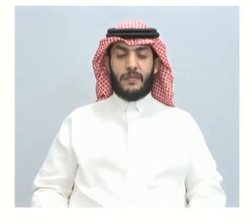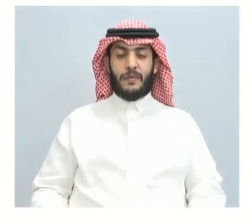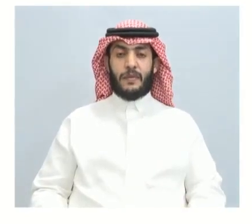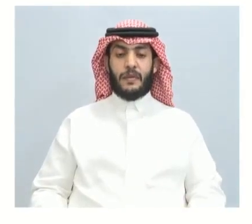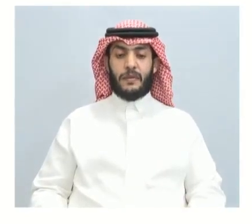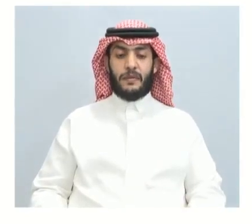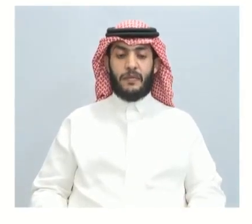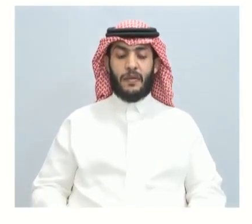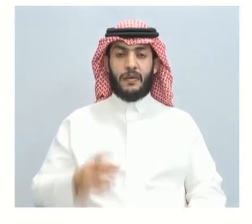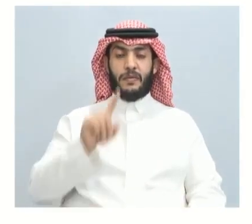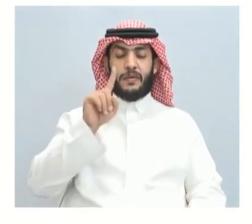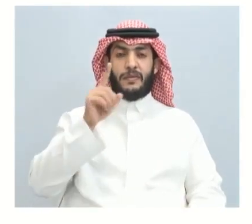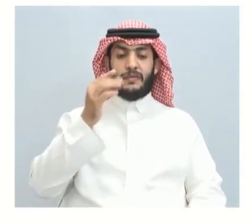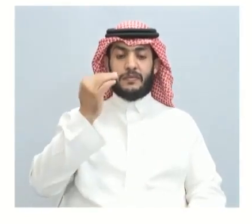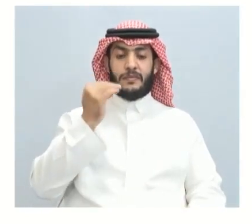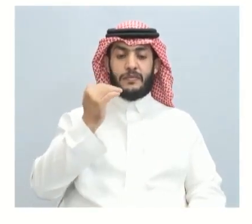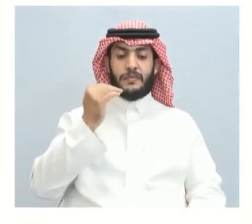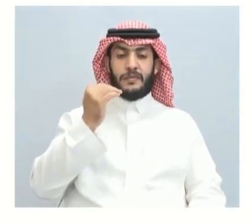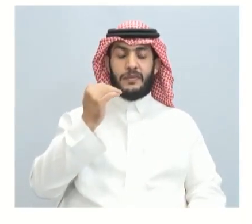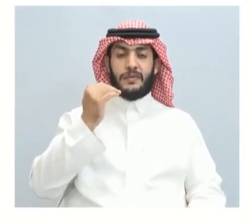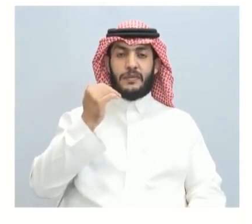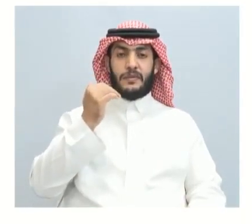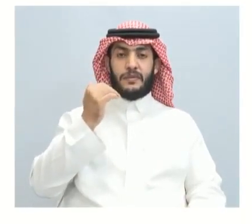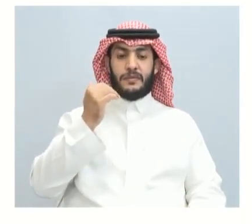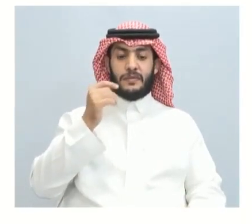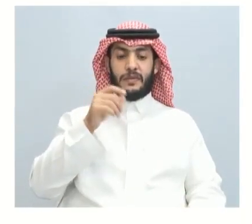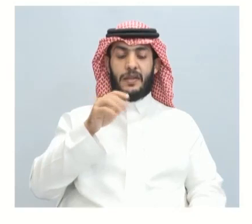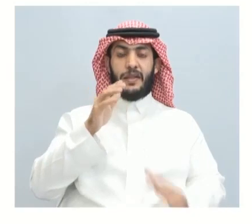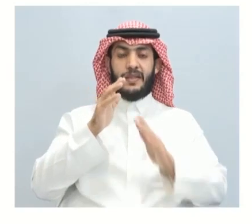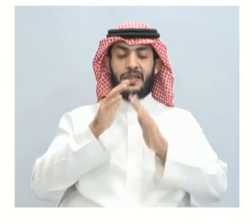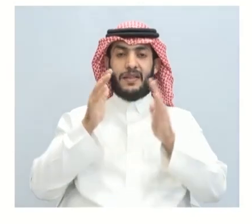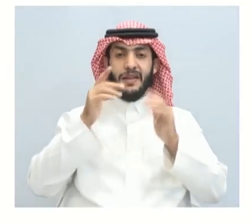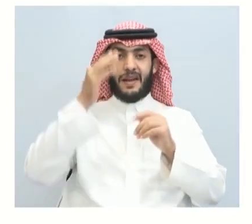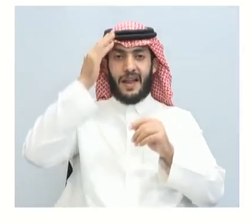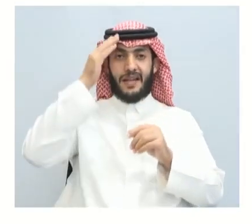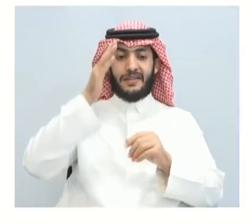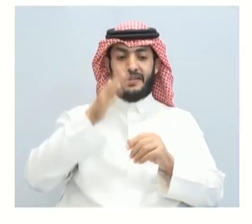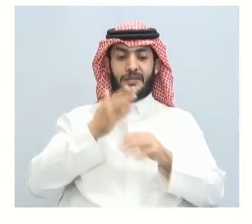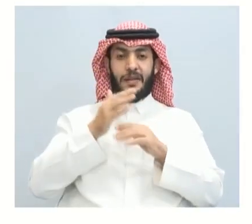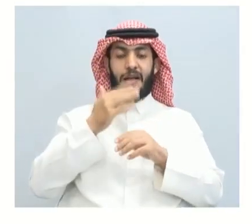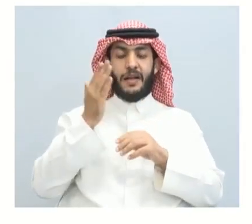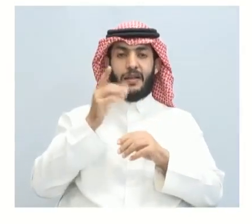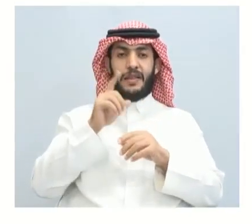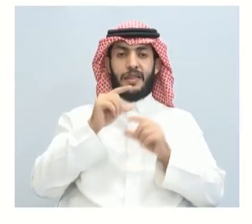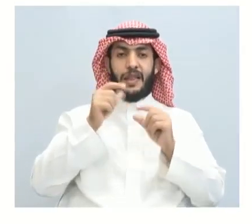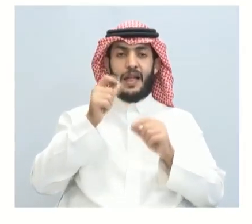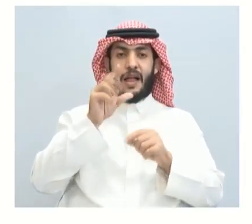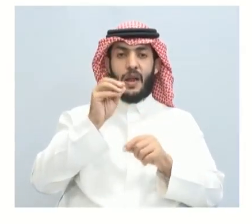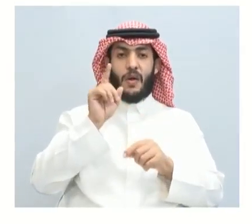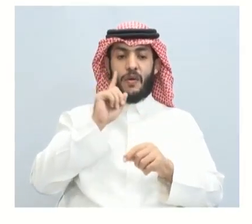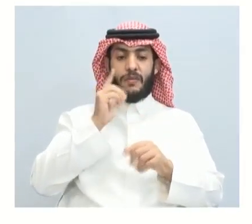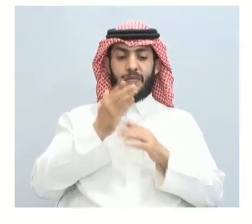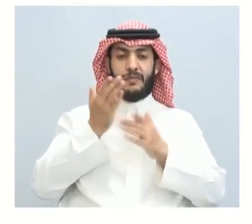يعني نكتب واحد كذا وعندنا توسع راسي لانه خارج الداله الام